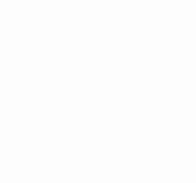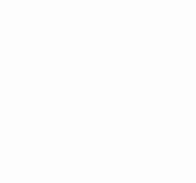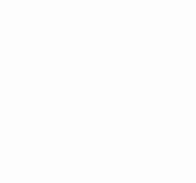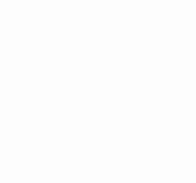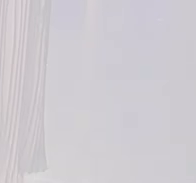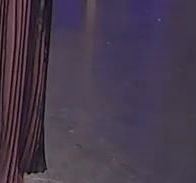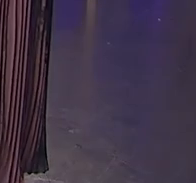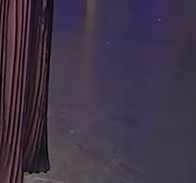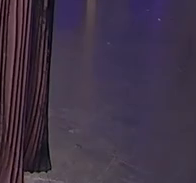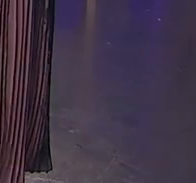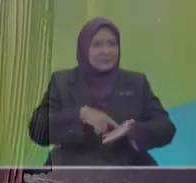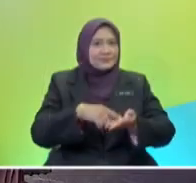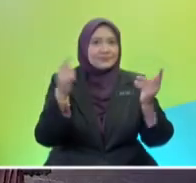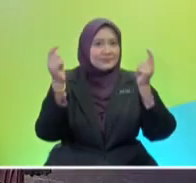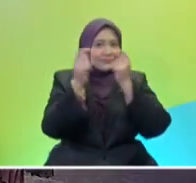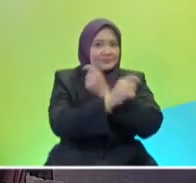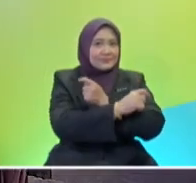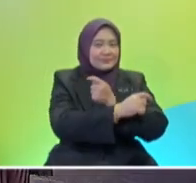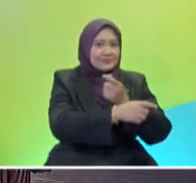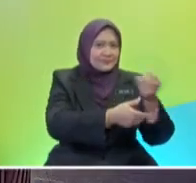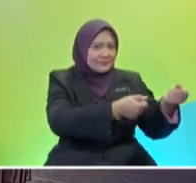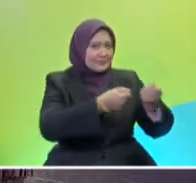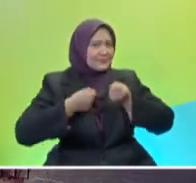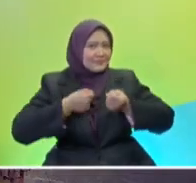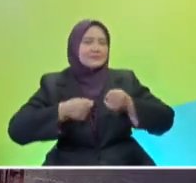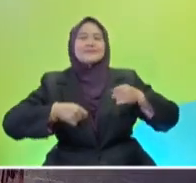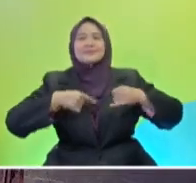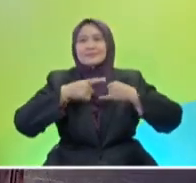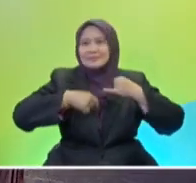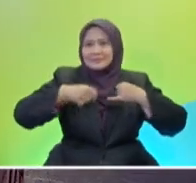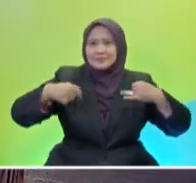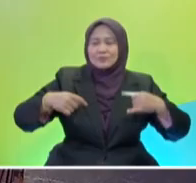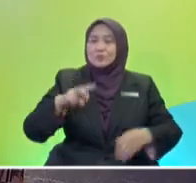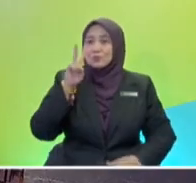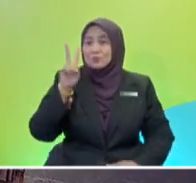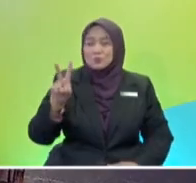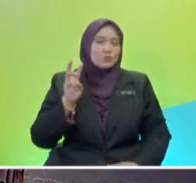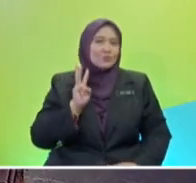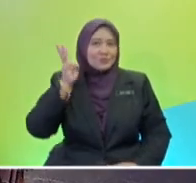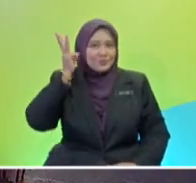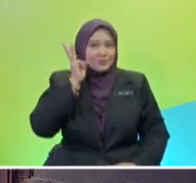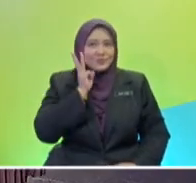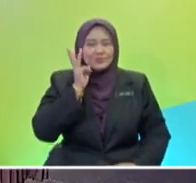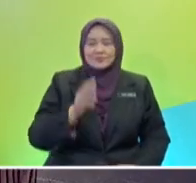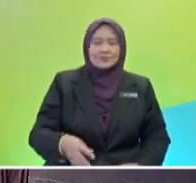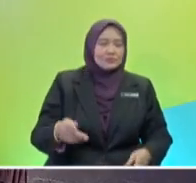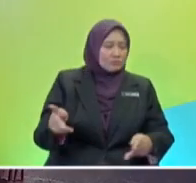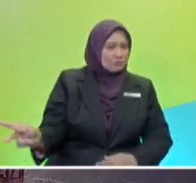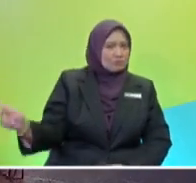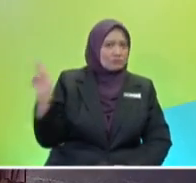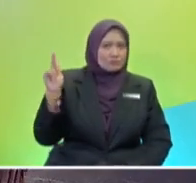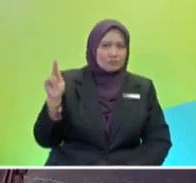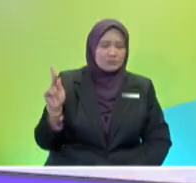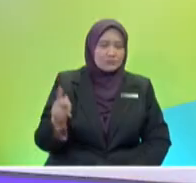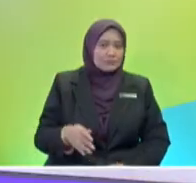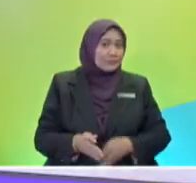ini dia pertandingan tarik tali antara dua wanita yang terkuat baiklah di sebelah kanan